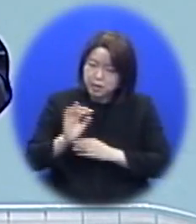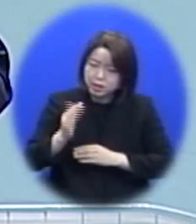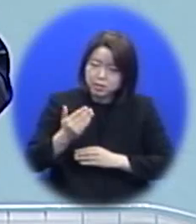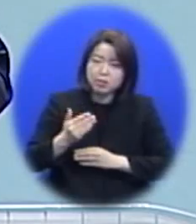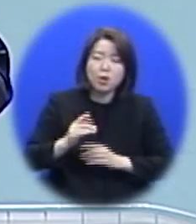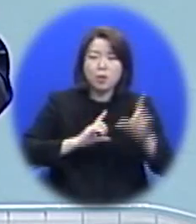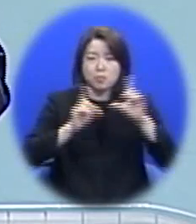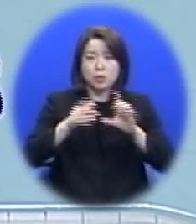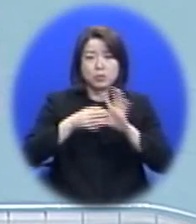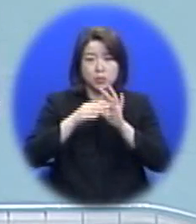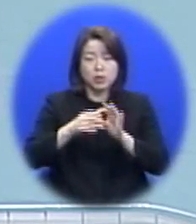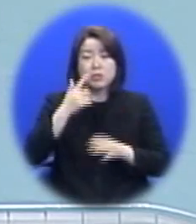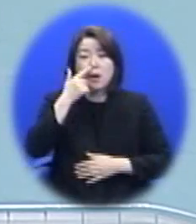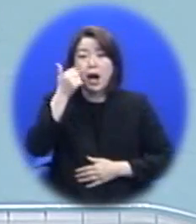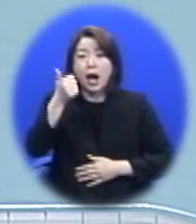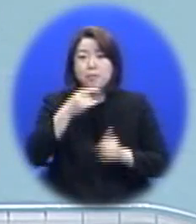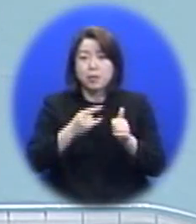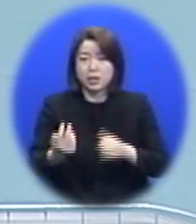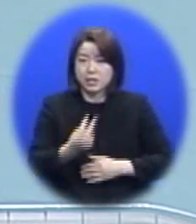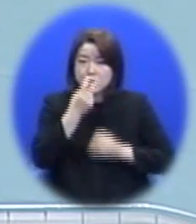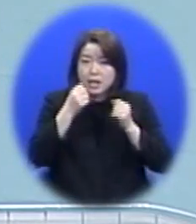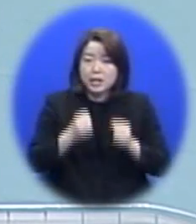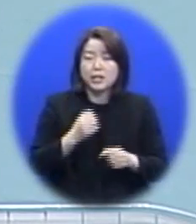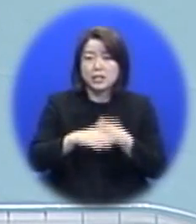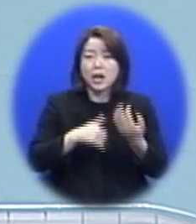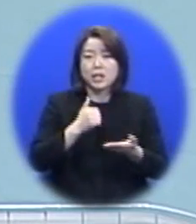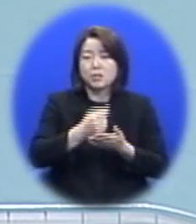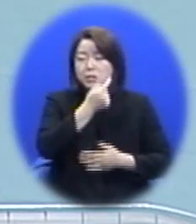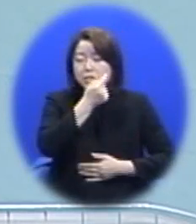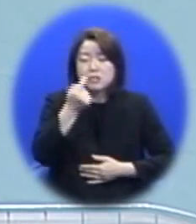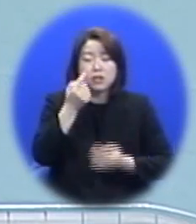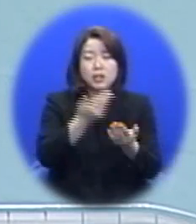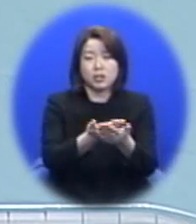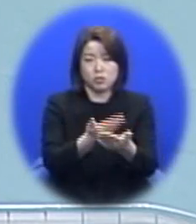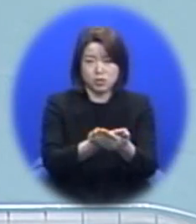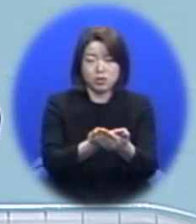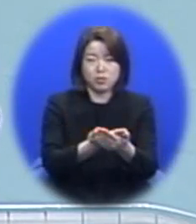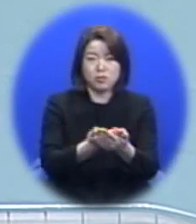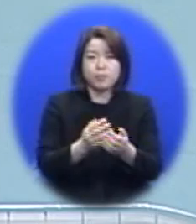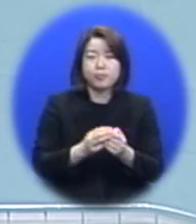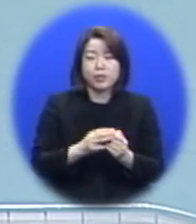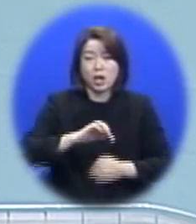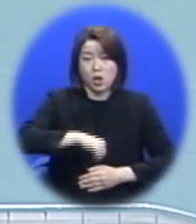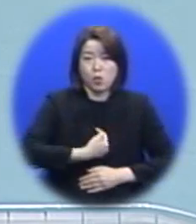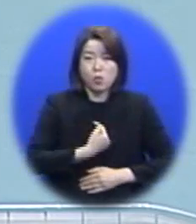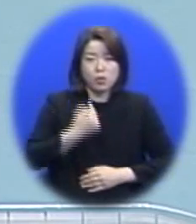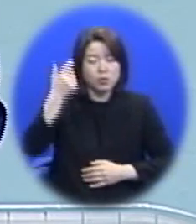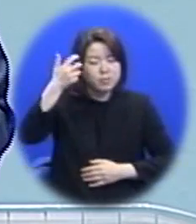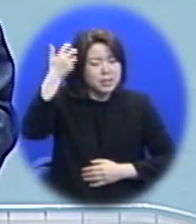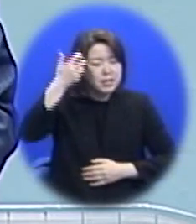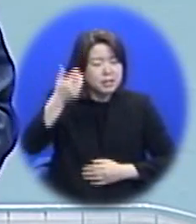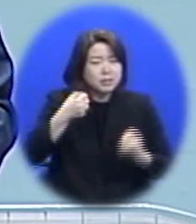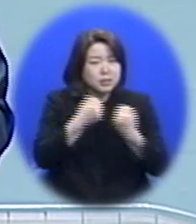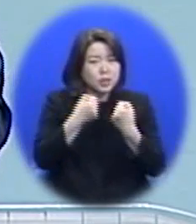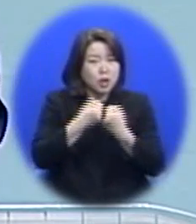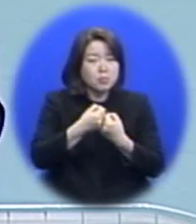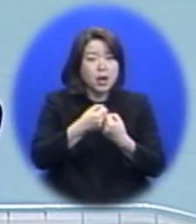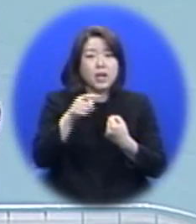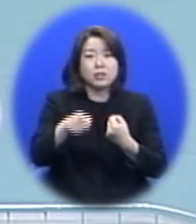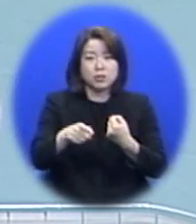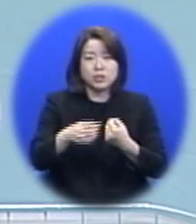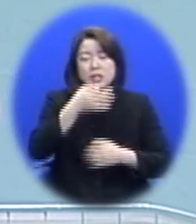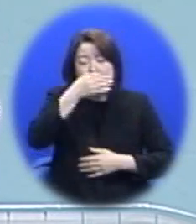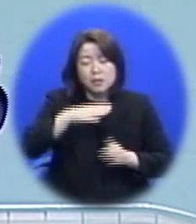통해서 아빠에게 살아계신 하나님을 증거하게 해주세요. 홀로 영적 싸움을 하는 것이 힘들 때도